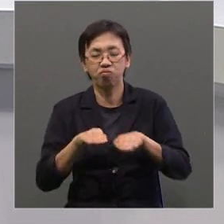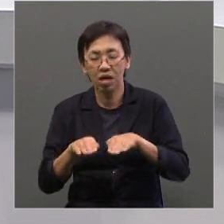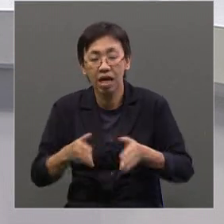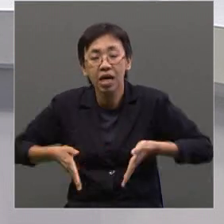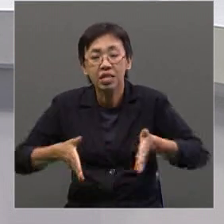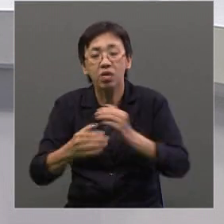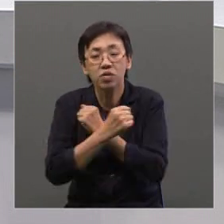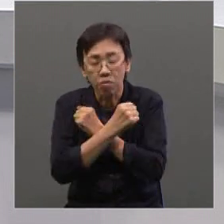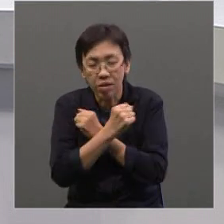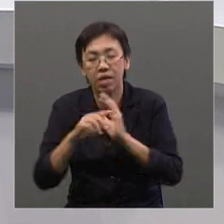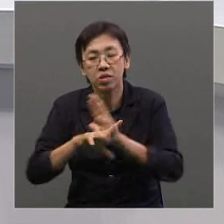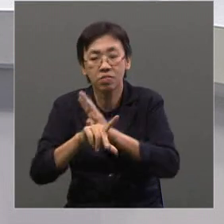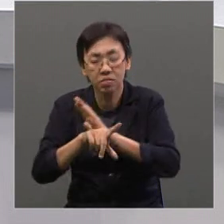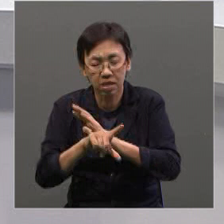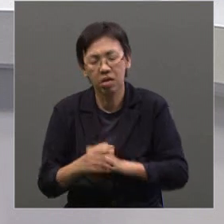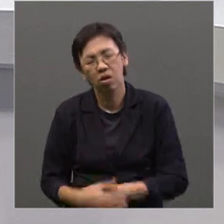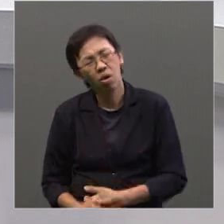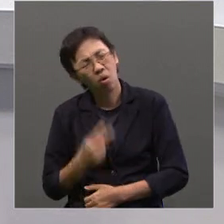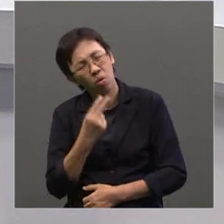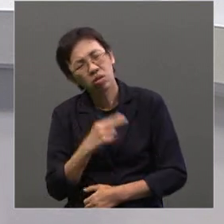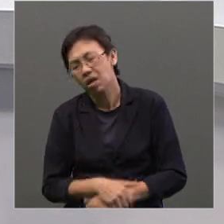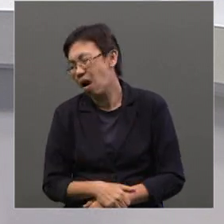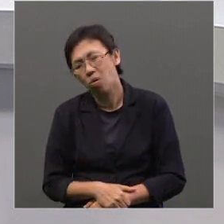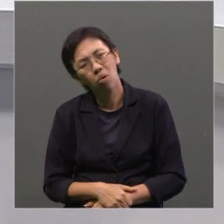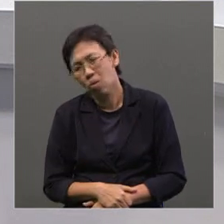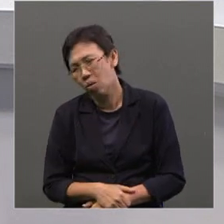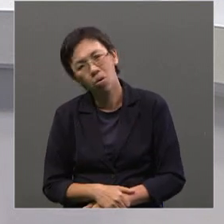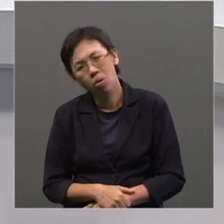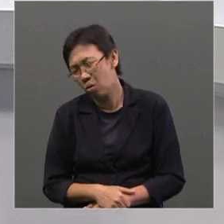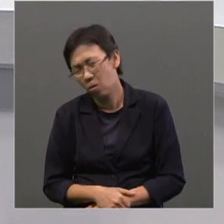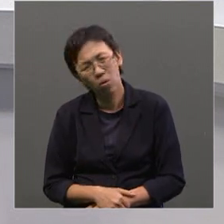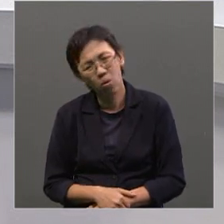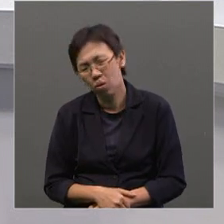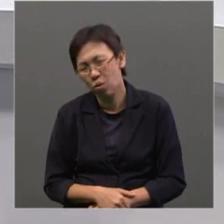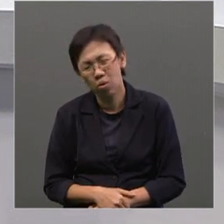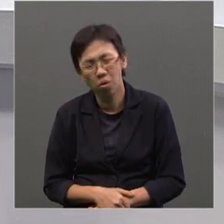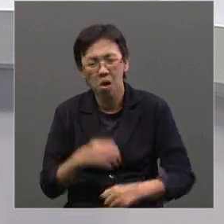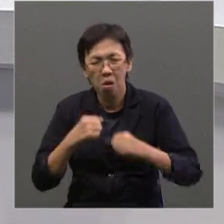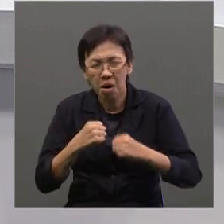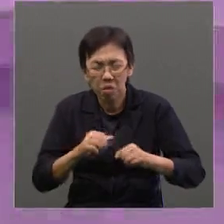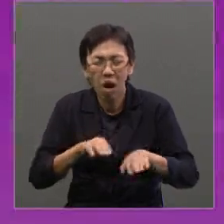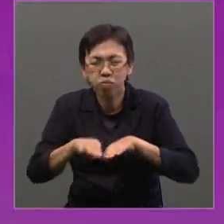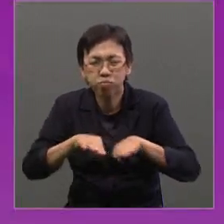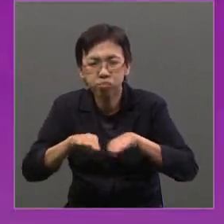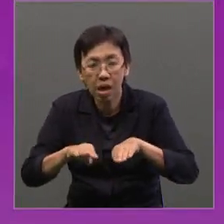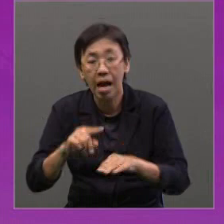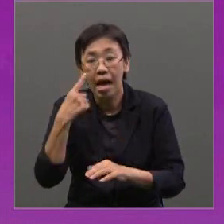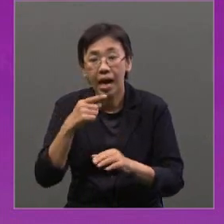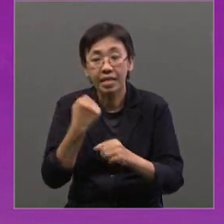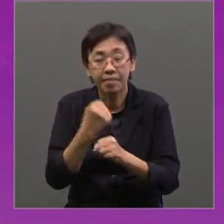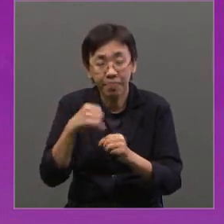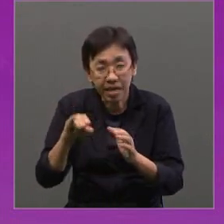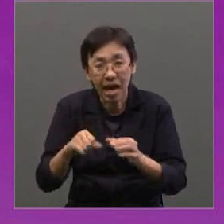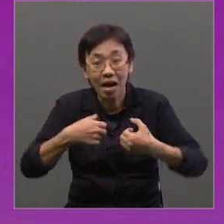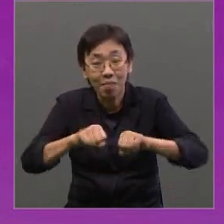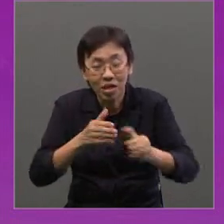จังหวัดชลบุรีนะครับหลายคนก็เลยบอกว่าโอ้โหมันกลับมาอีกแล้วหรือเรื่องเหล่านี้ทีนี้ตำรวจเนี่ยดำเนินคดีผู้เกี่ยวข้องไปแล้ว